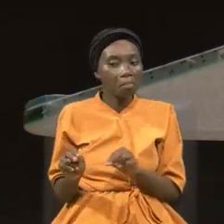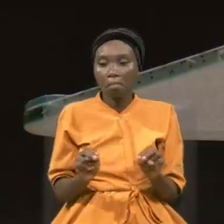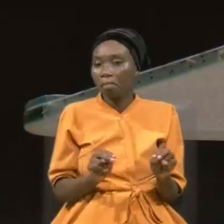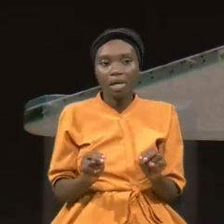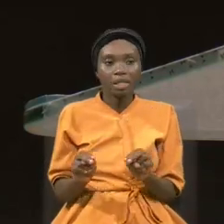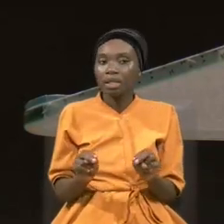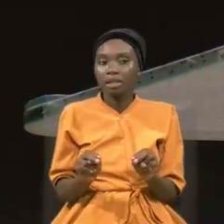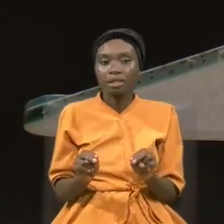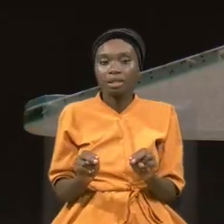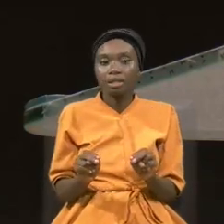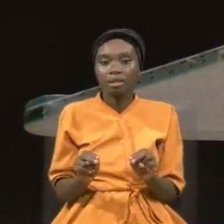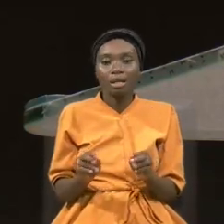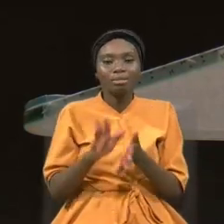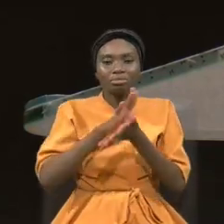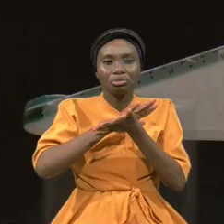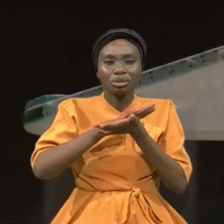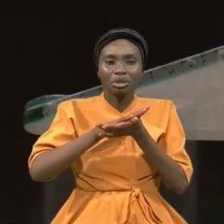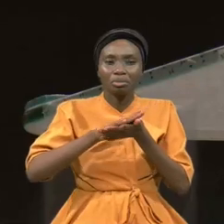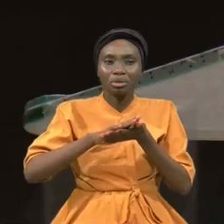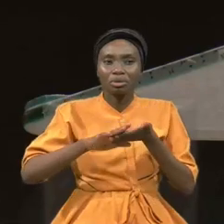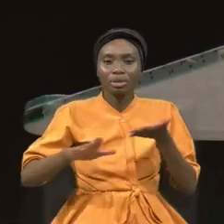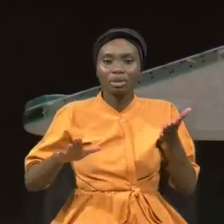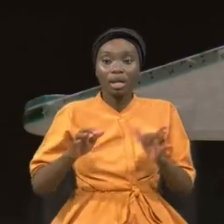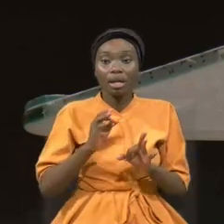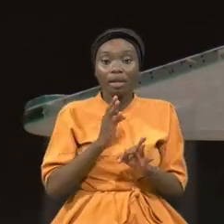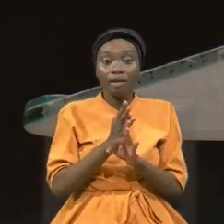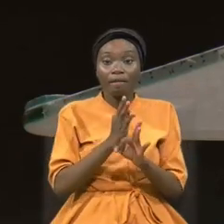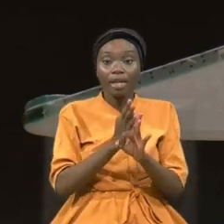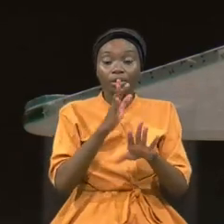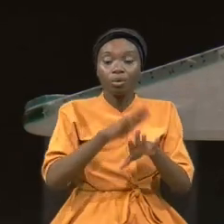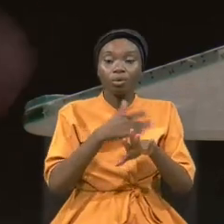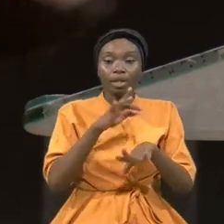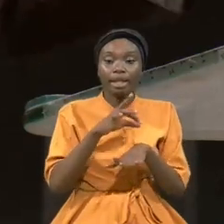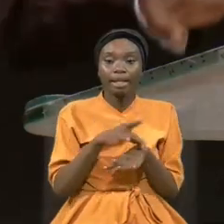l'impartialité, la transparence, la foi sur la terre?